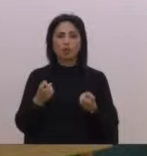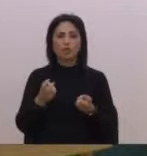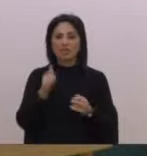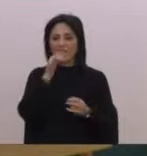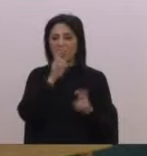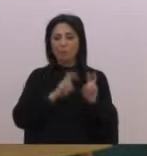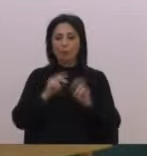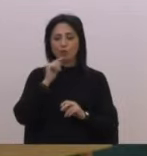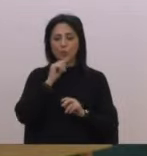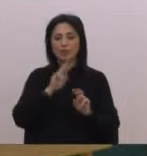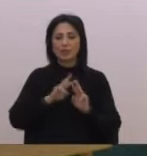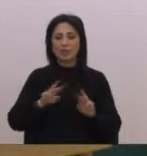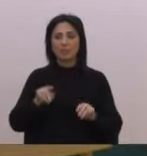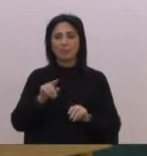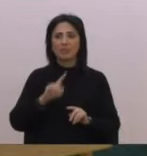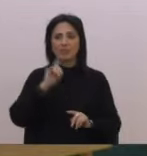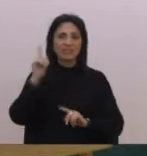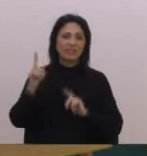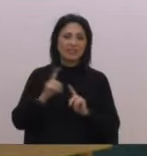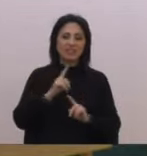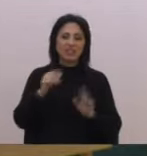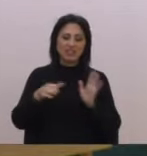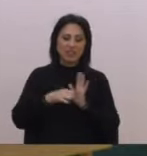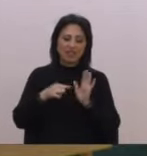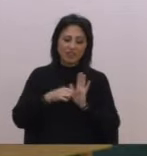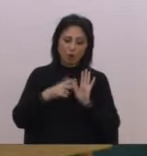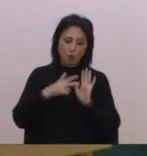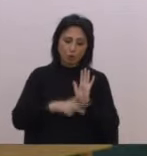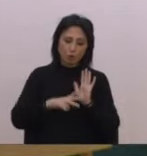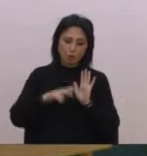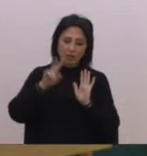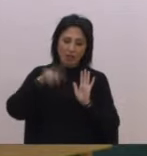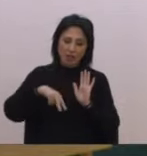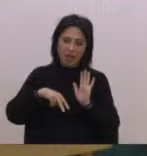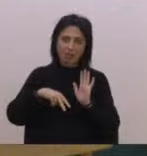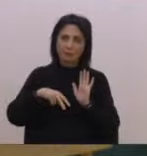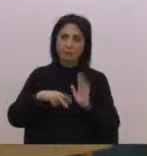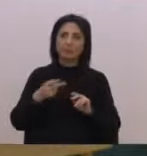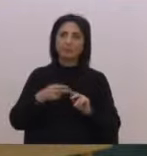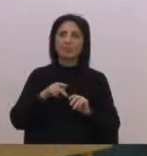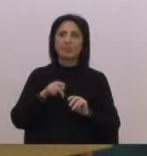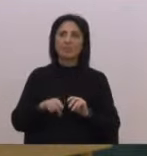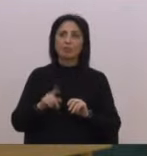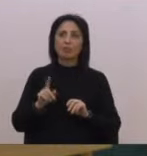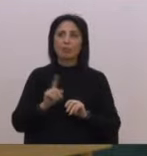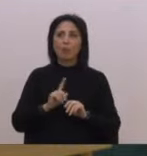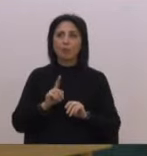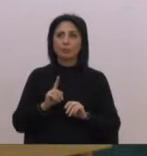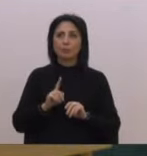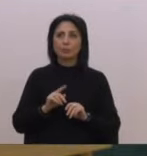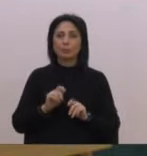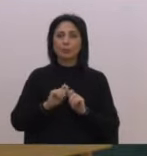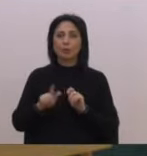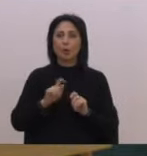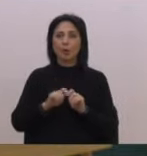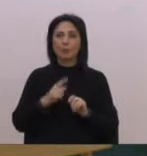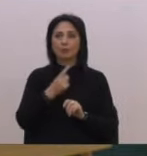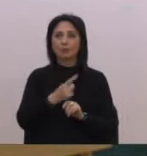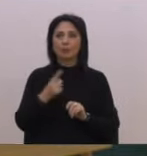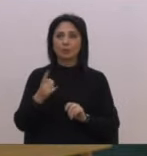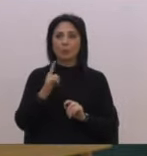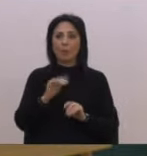მოძებნა ეკონომიკის სამინისტრომ წელიწადში 680 ლარი იმისთვის, რომ დააფინანსოს